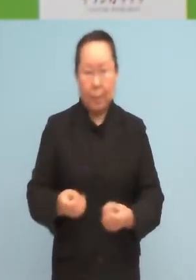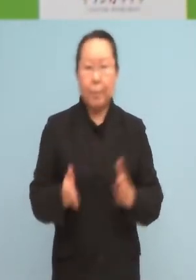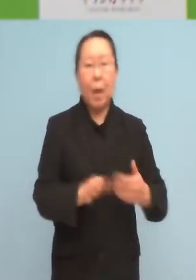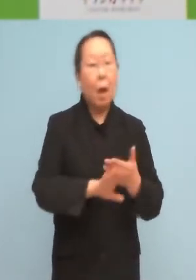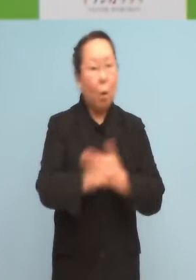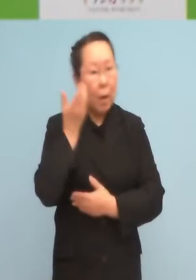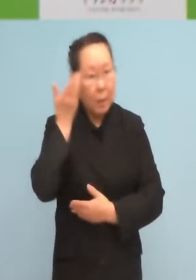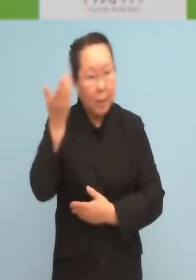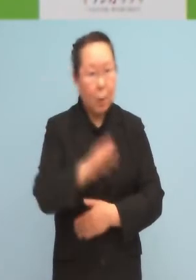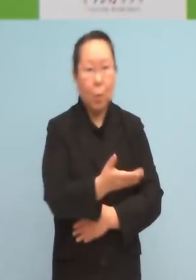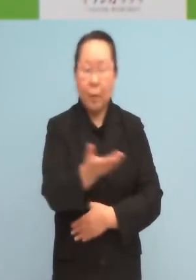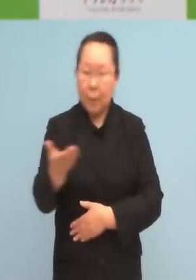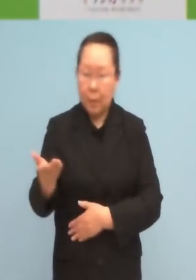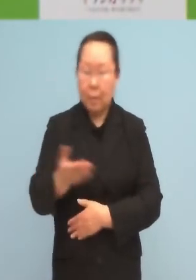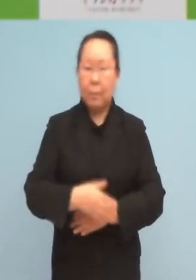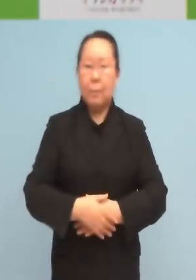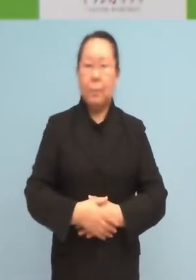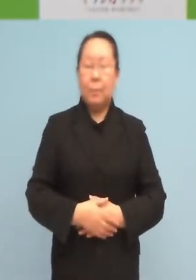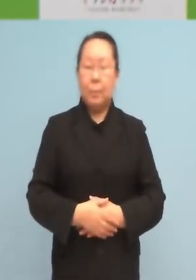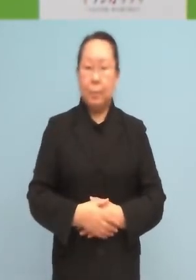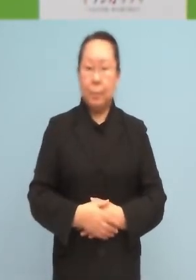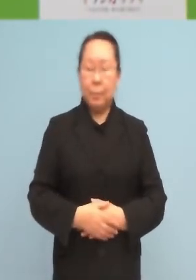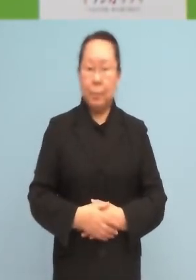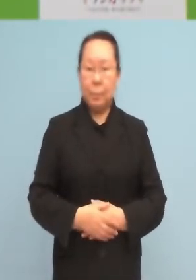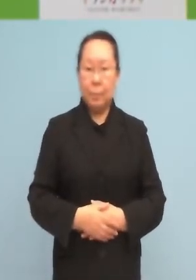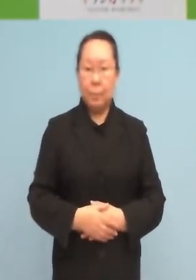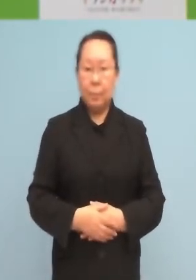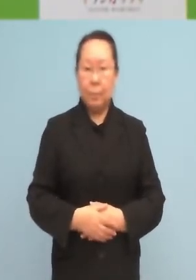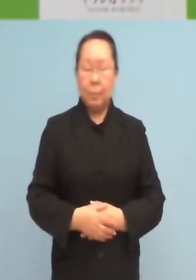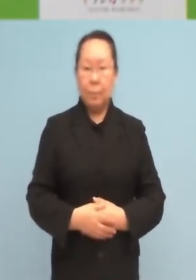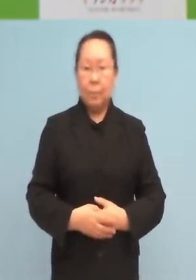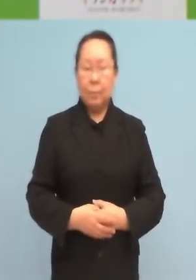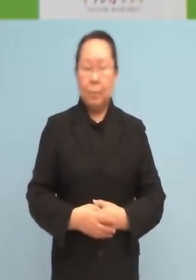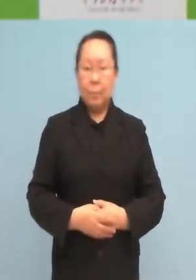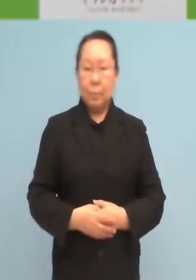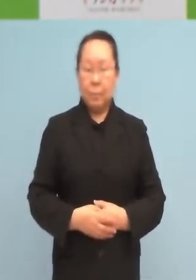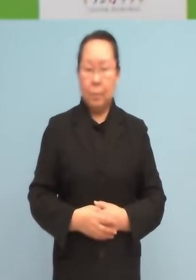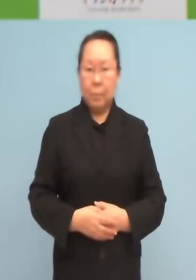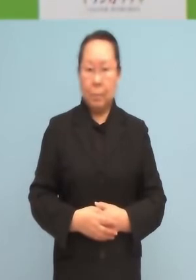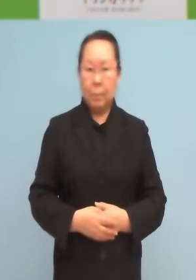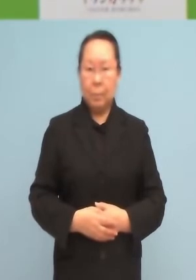他にご質問ございますでしょうか。